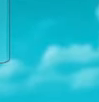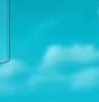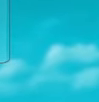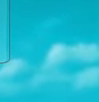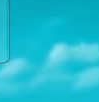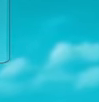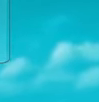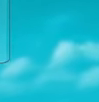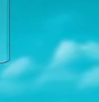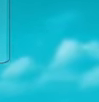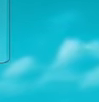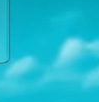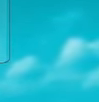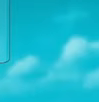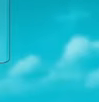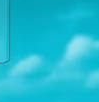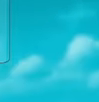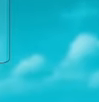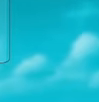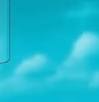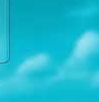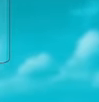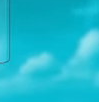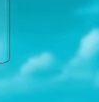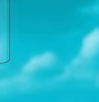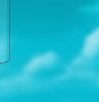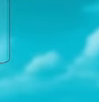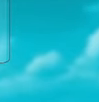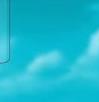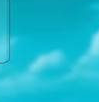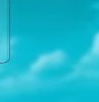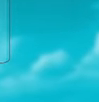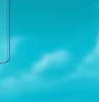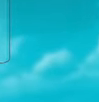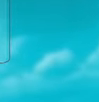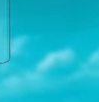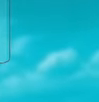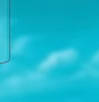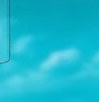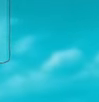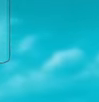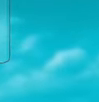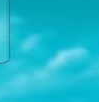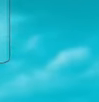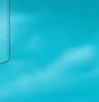суық болады. Айқоңыр қаласында күндіз 5 градус жылы, түнде 4 градус суық.